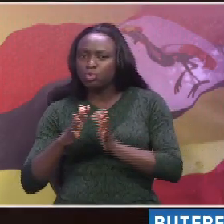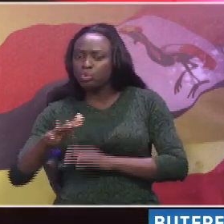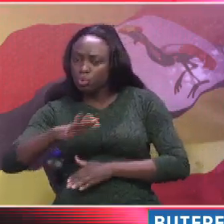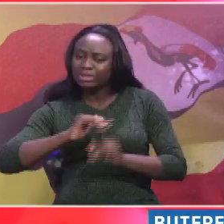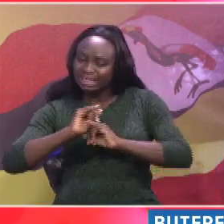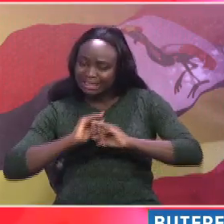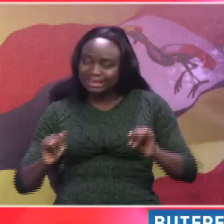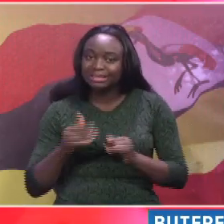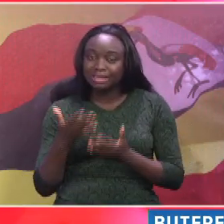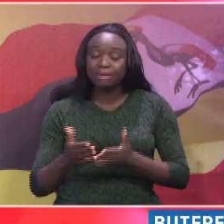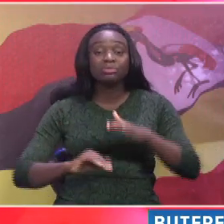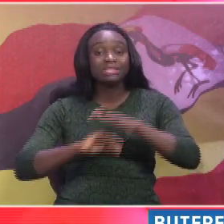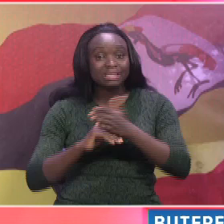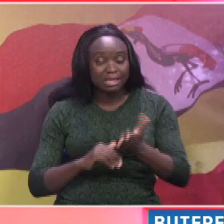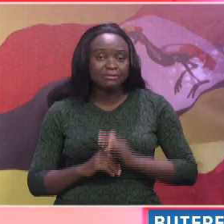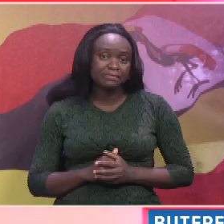gabamala,